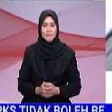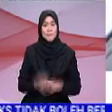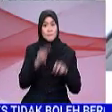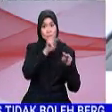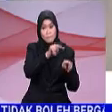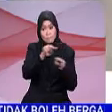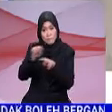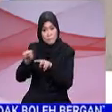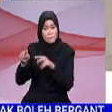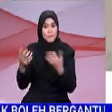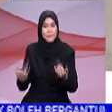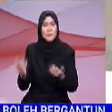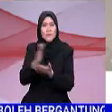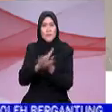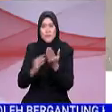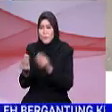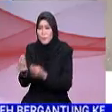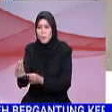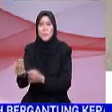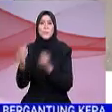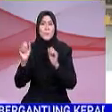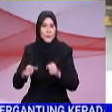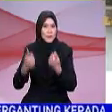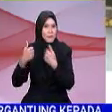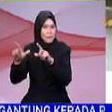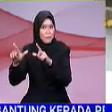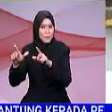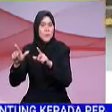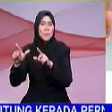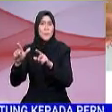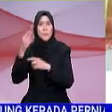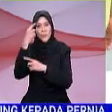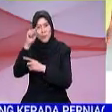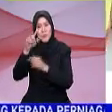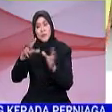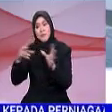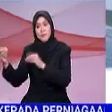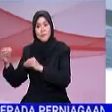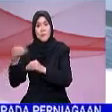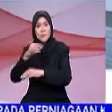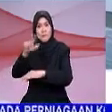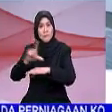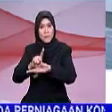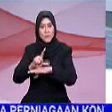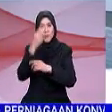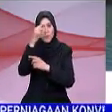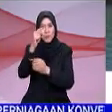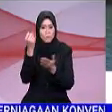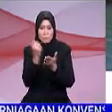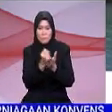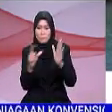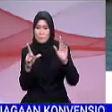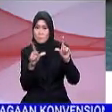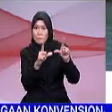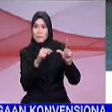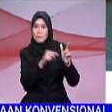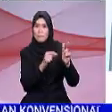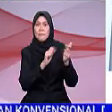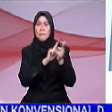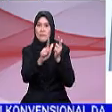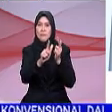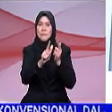Tinjauan mendapati hanya sebilangan individu diberi kebenaran meninggalkan pulau ini dengan mempunyai permit urusan dan syarat dibenarkan.